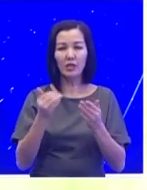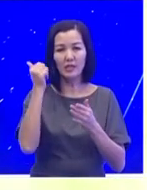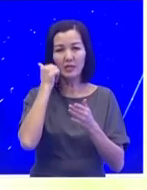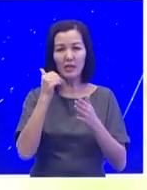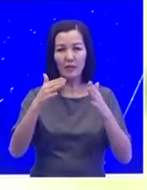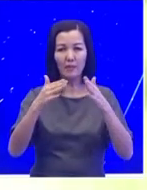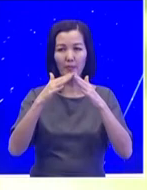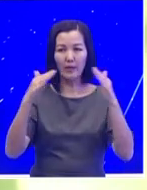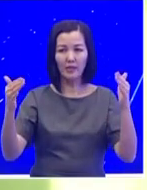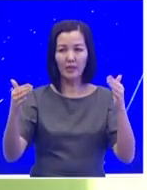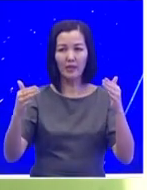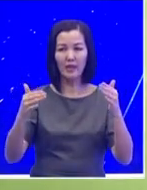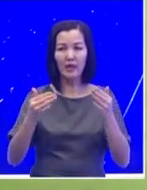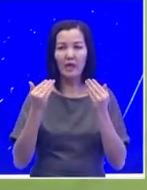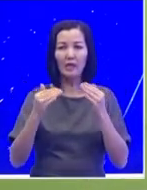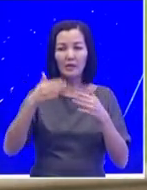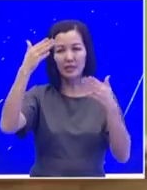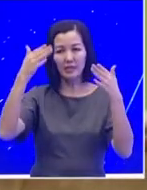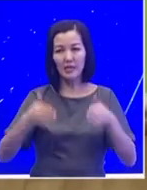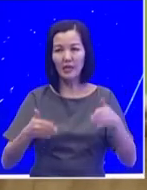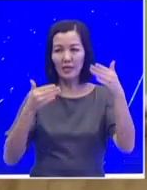Потолки заплесневели, стены